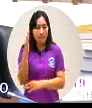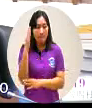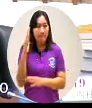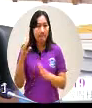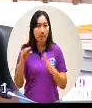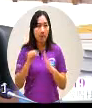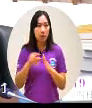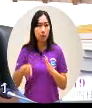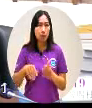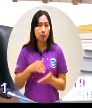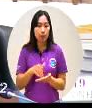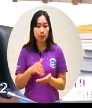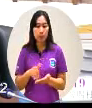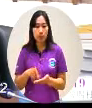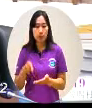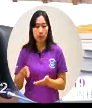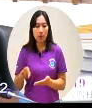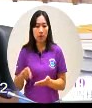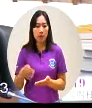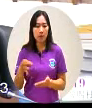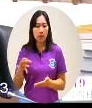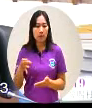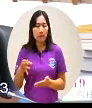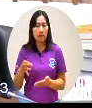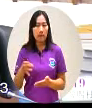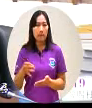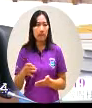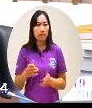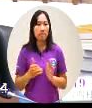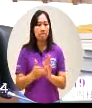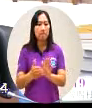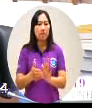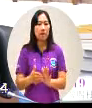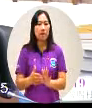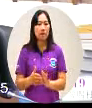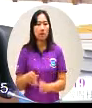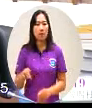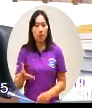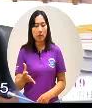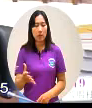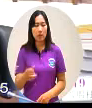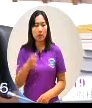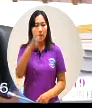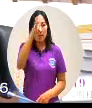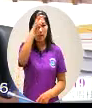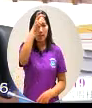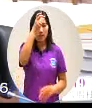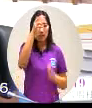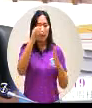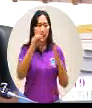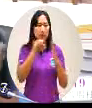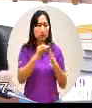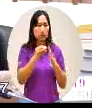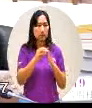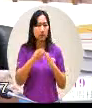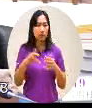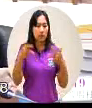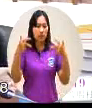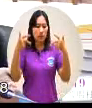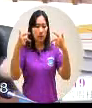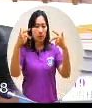生，民政局无要编。民政局无阿变，是因为警察局医生无这个监视器无移